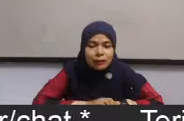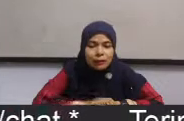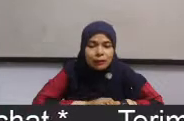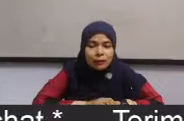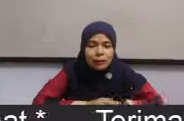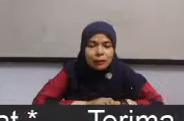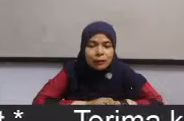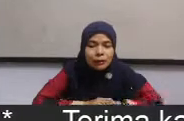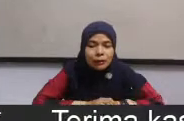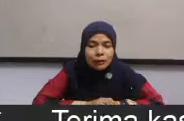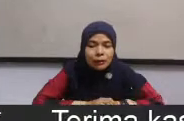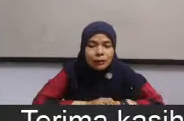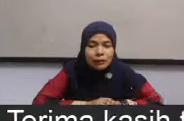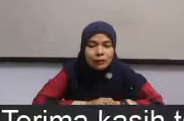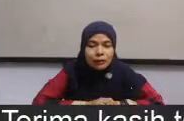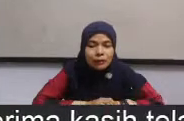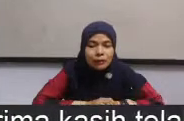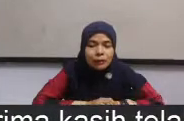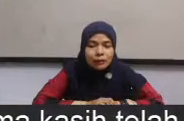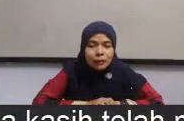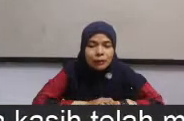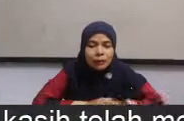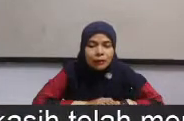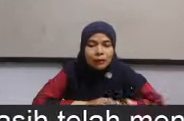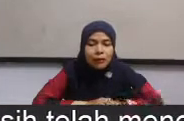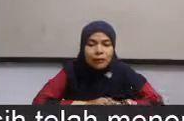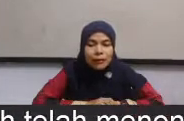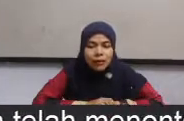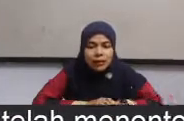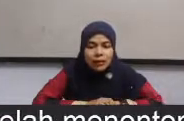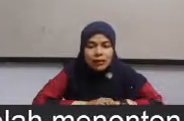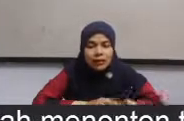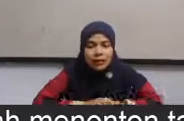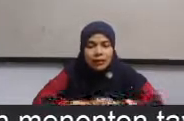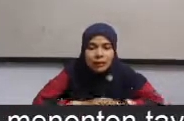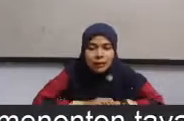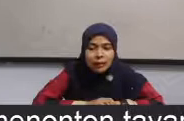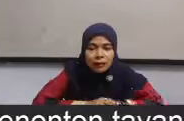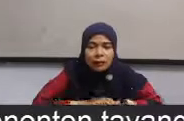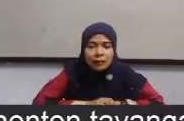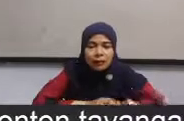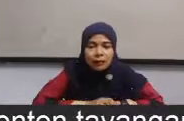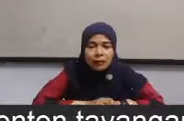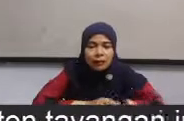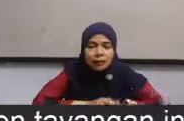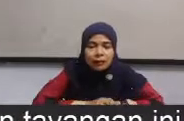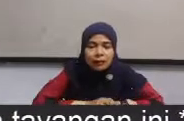Hai mungkin berbeda populer nah Zikri San